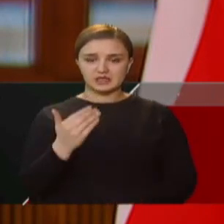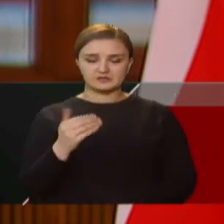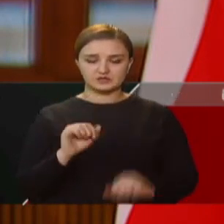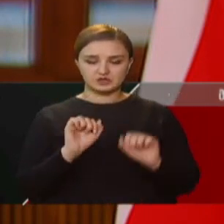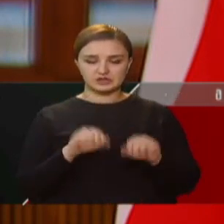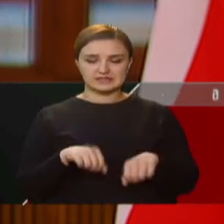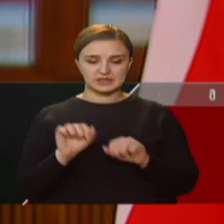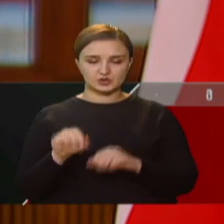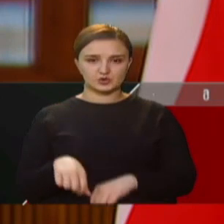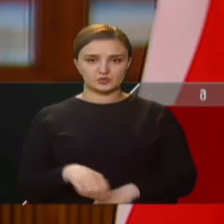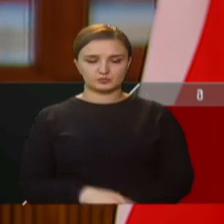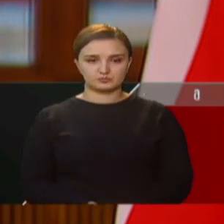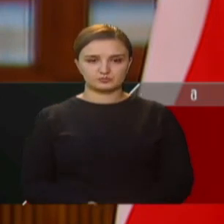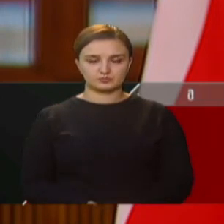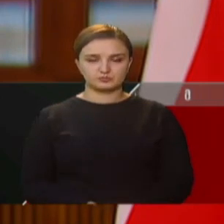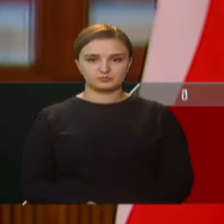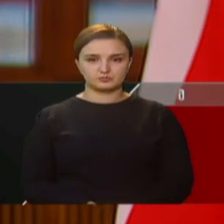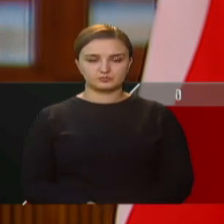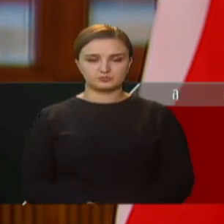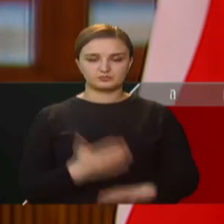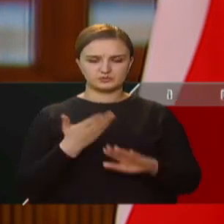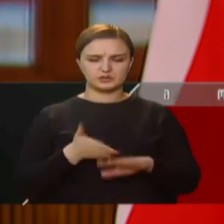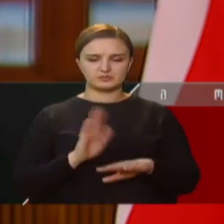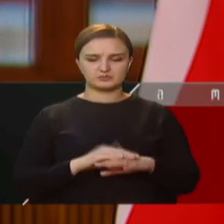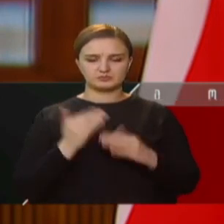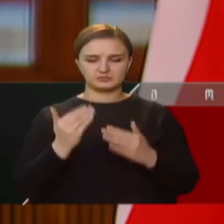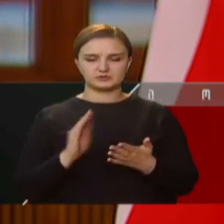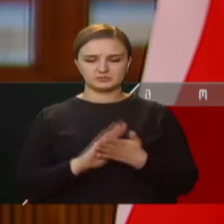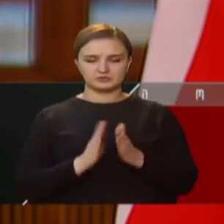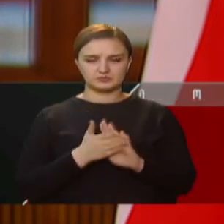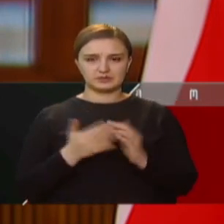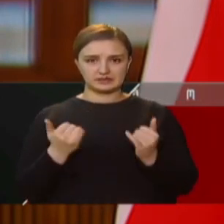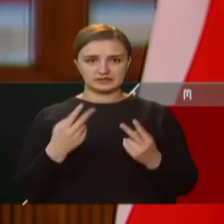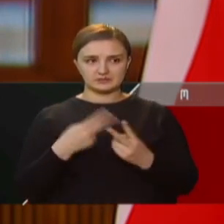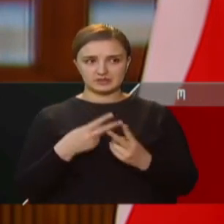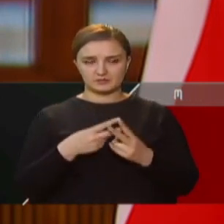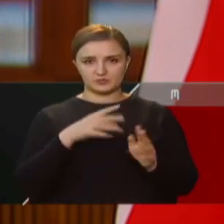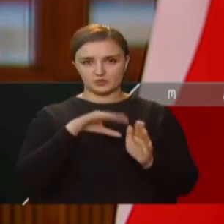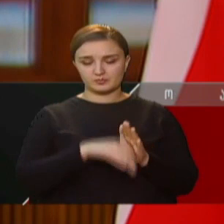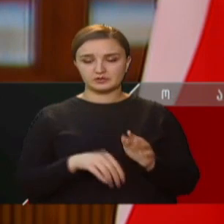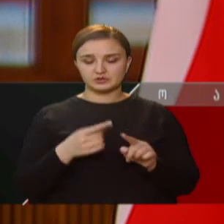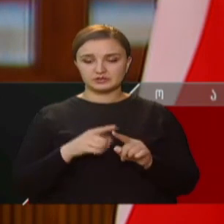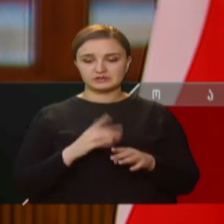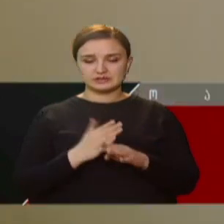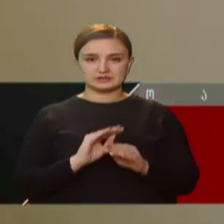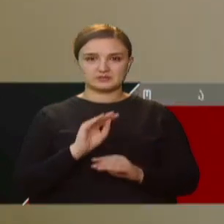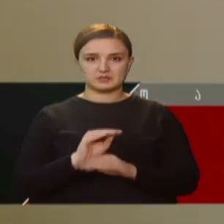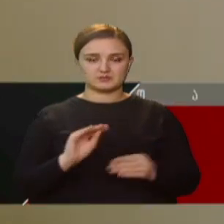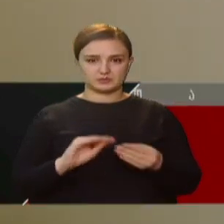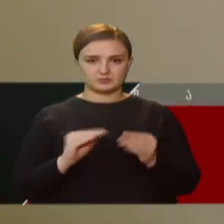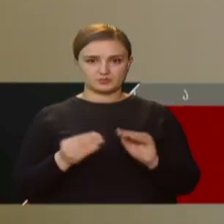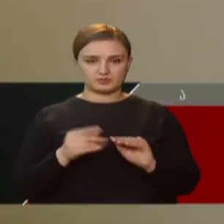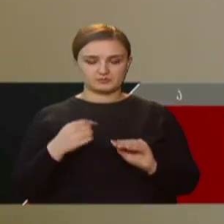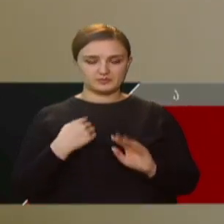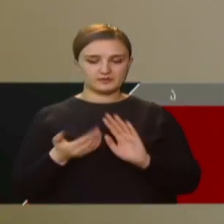შესაძლო, ასე ვთქვათ, დამძიმება მისი ვითარების დღეს პატიმრობაში ცხადია ქმნის დამატებით პრობლემებს. Მე